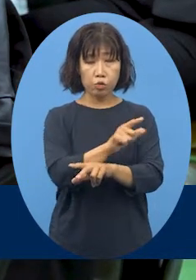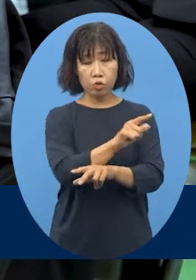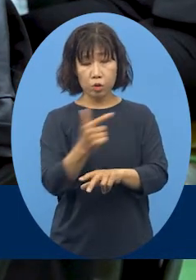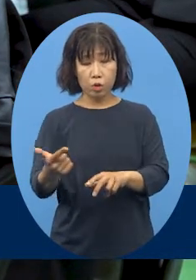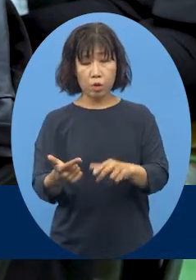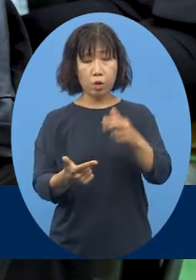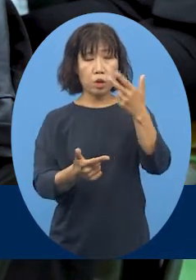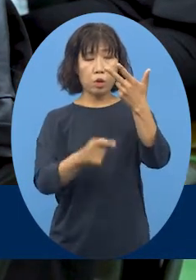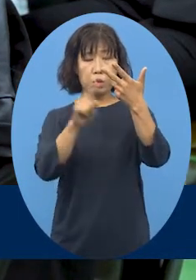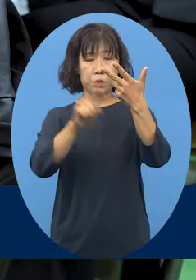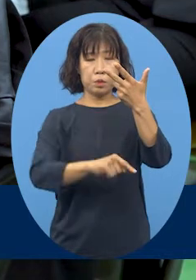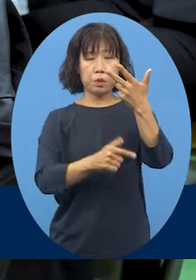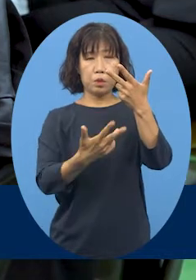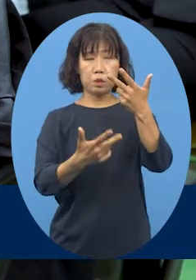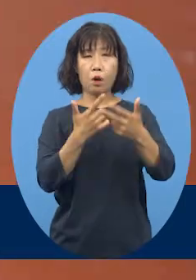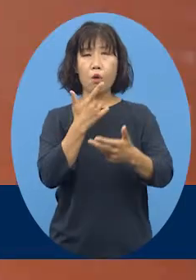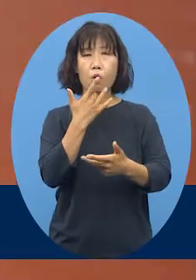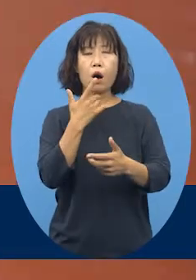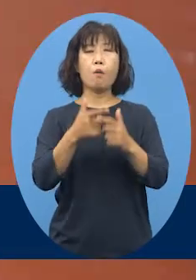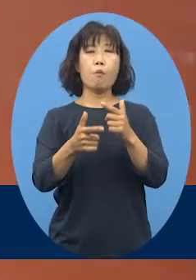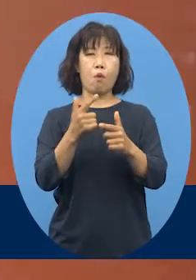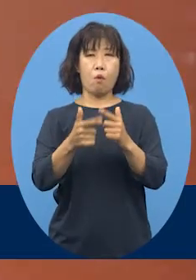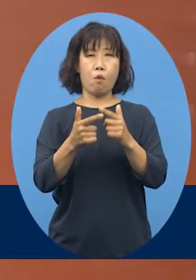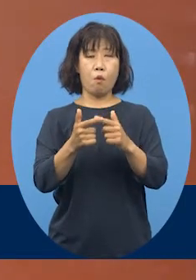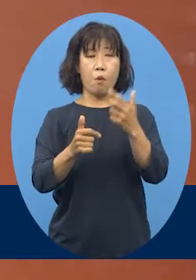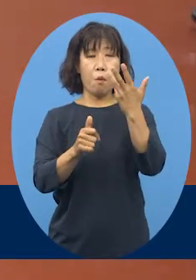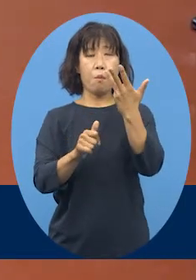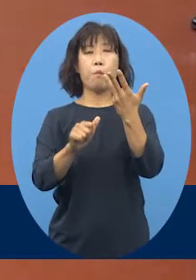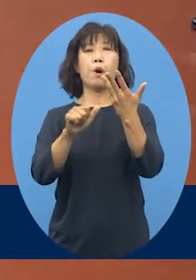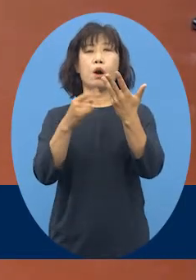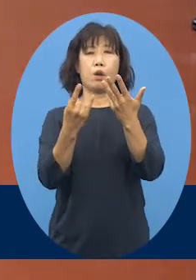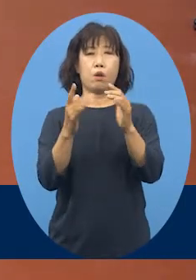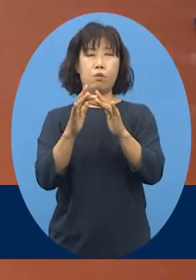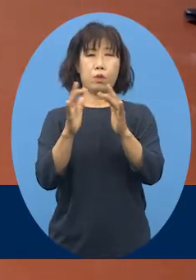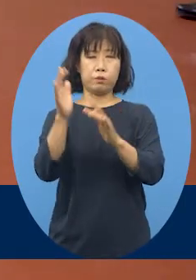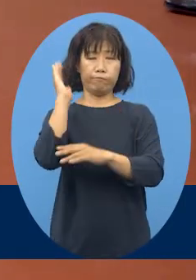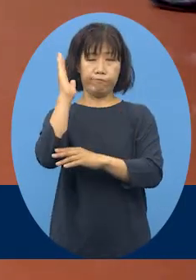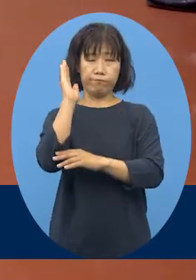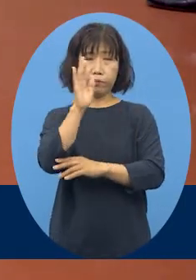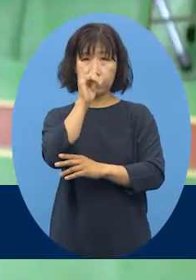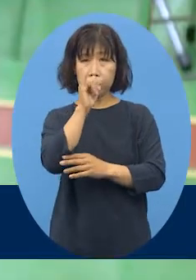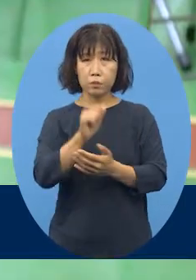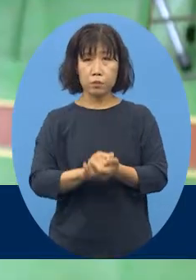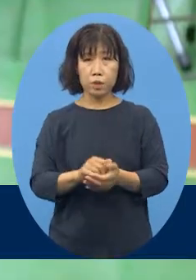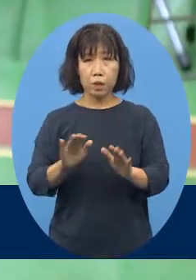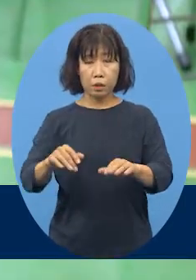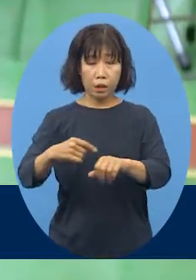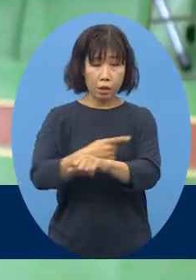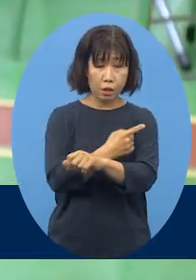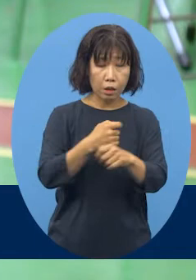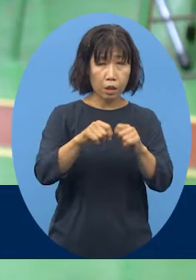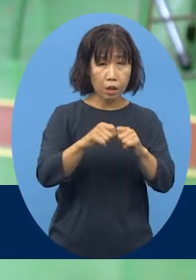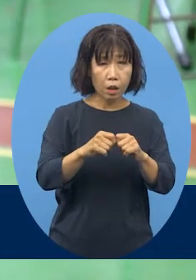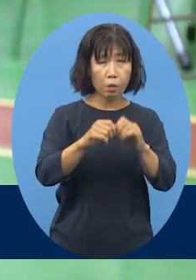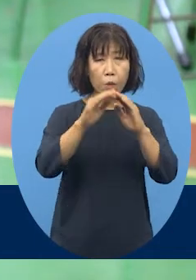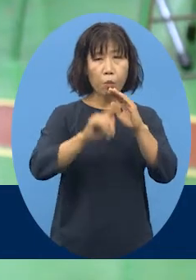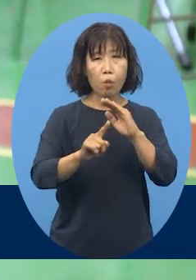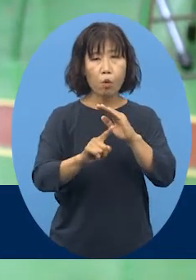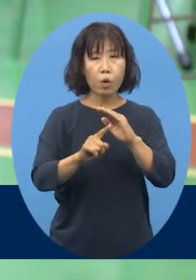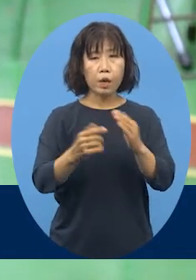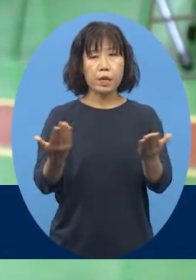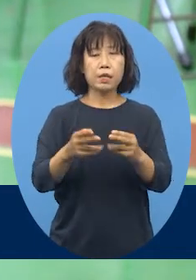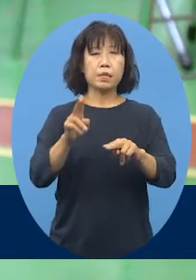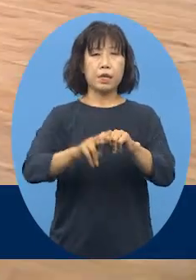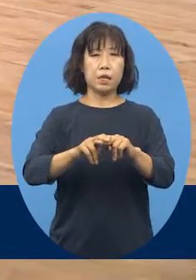화 목요일 오후 7시부터 9시까지 총 8회에 걸쳐 온라인상에서 실시간으로 진행됩니다 기타